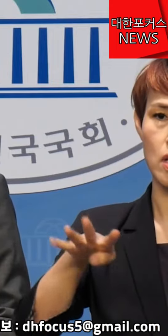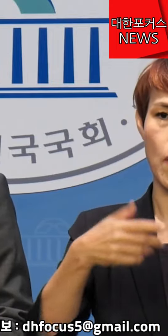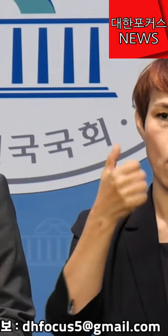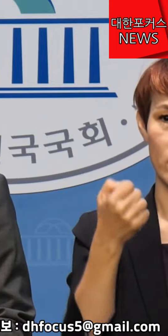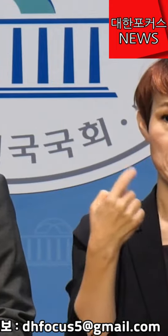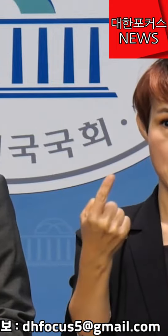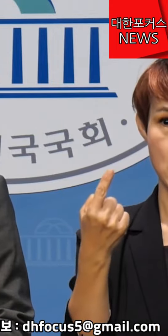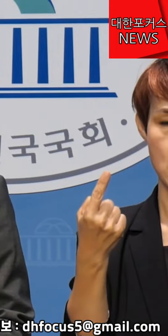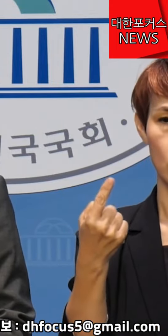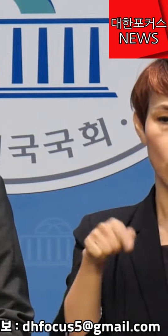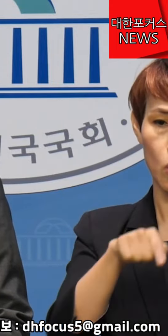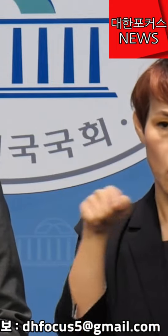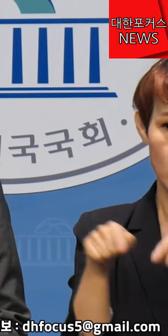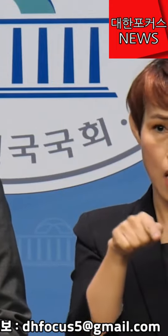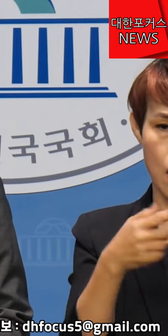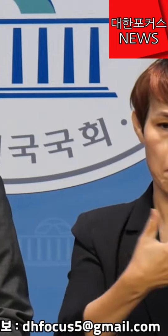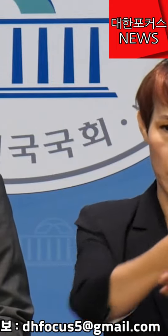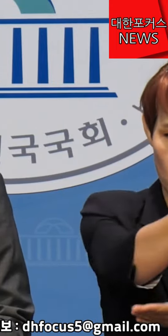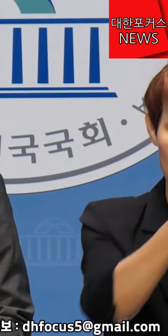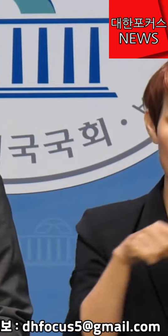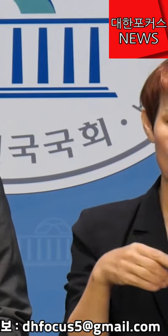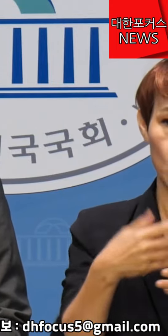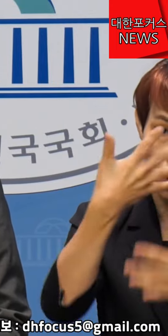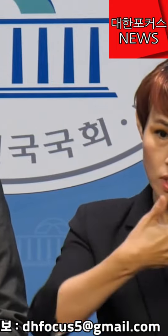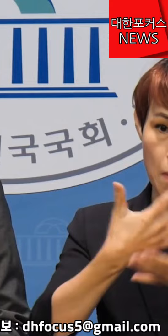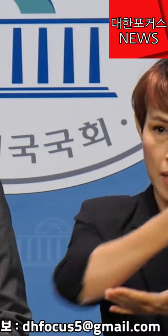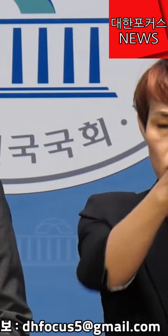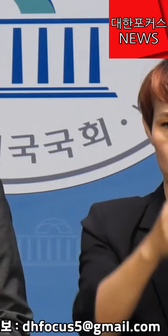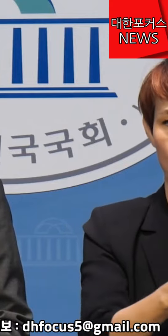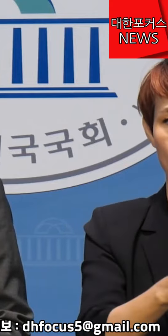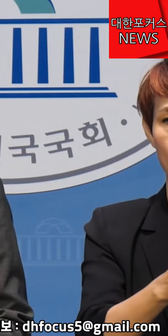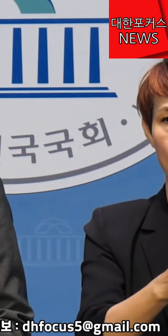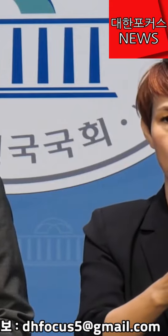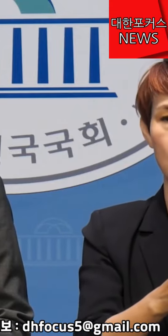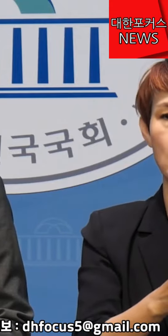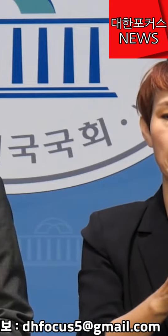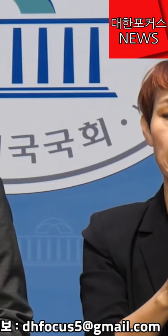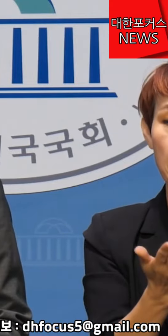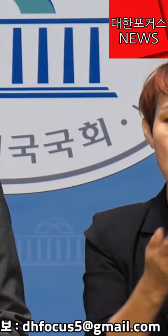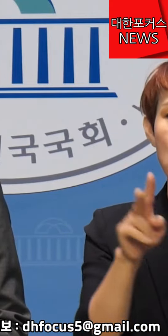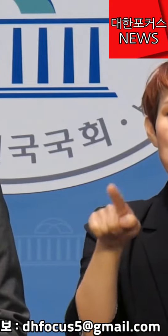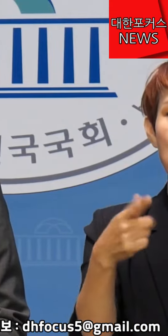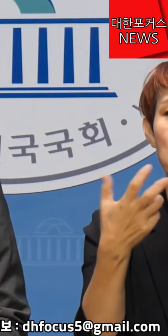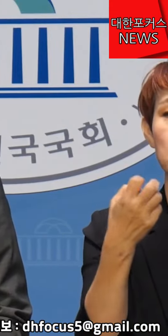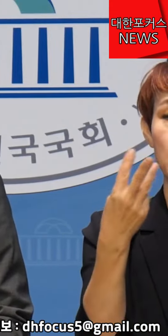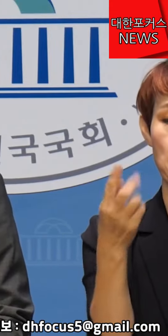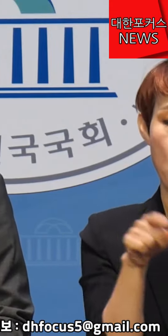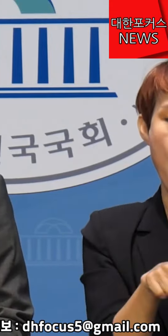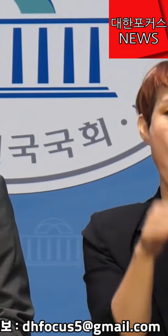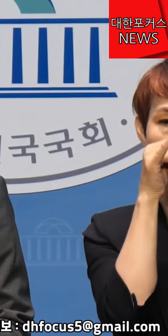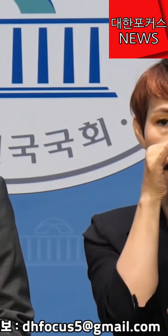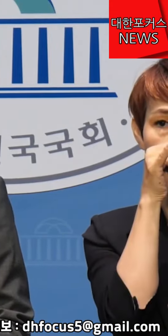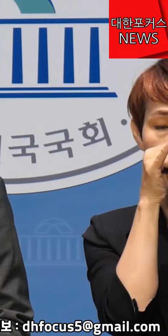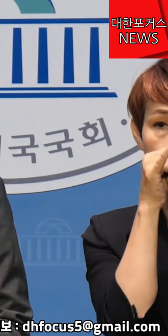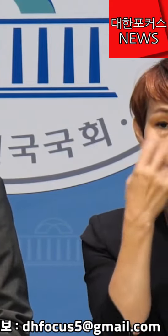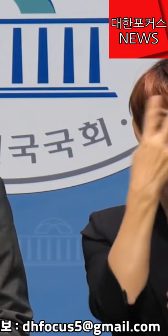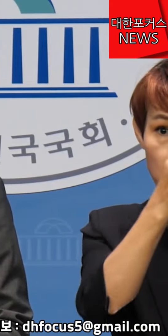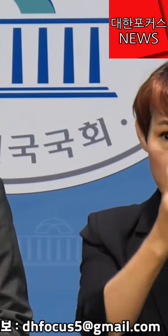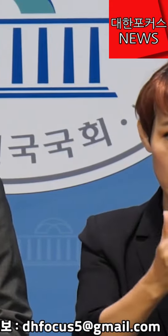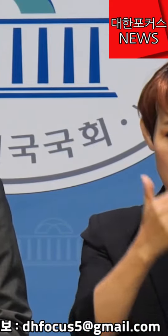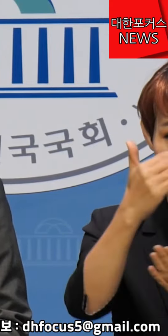2,451장과 동영상을 받아갔습니다. 증거순번 183쪽에 명시되어 있습니다. 그런데 검찰은